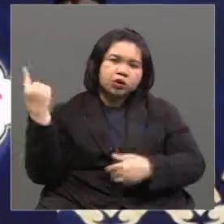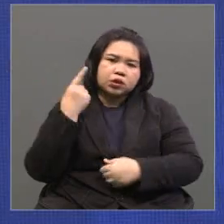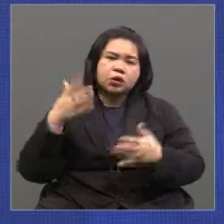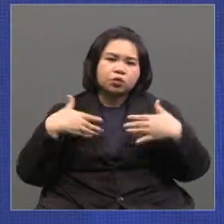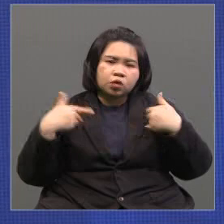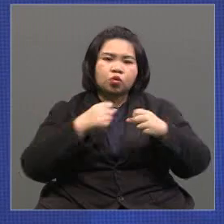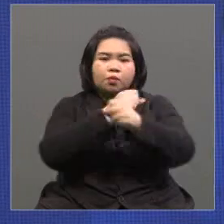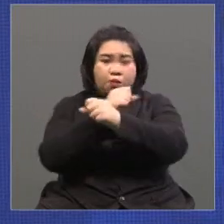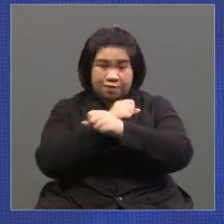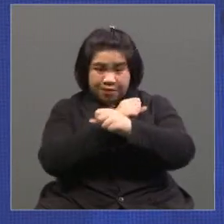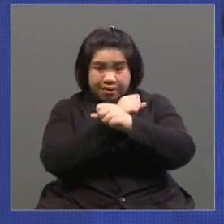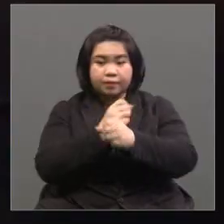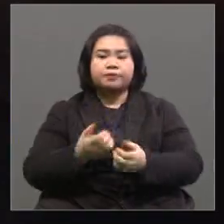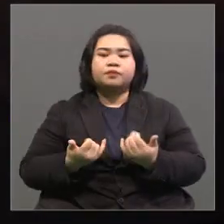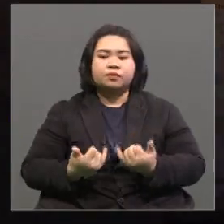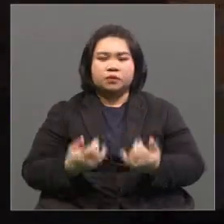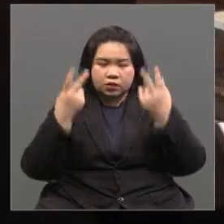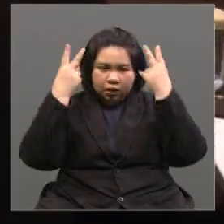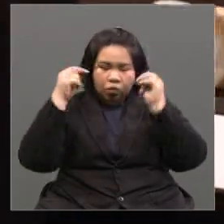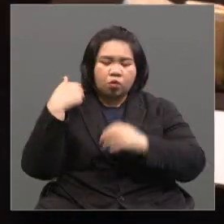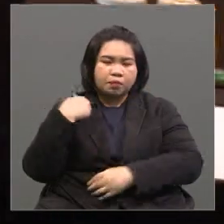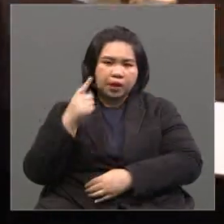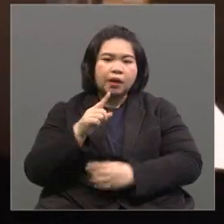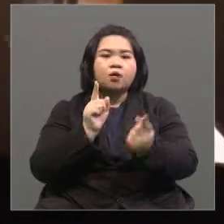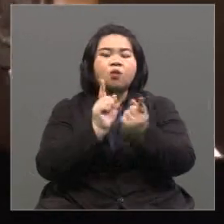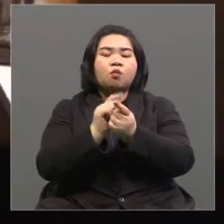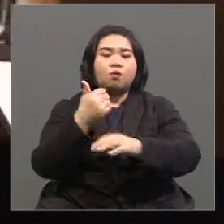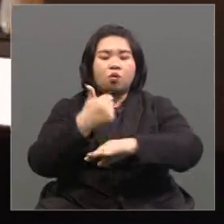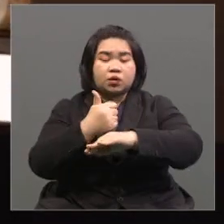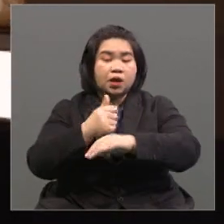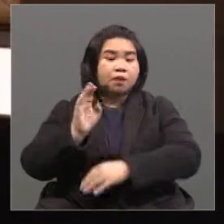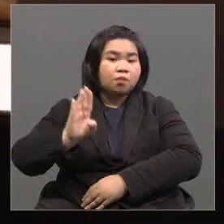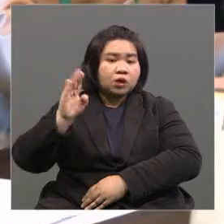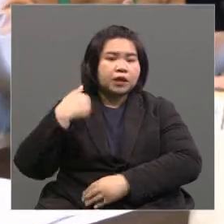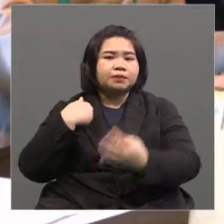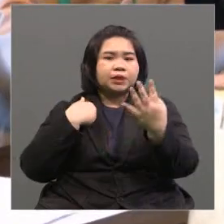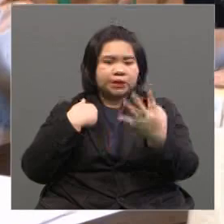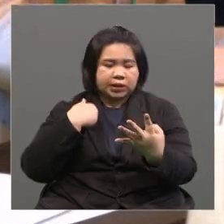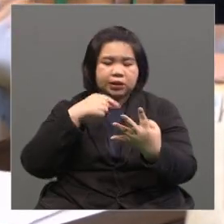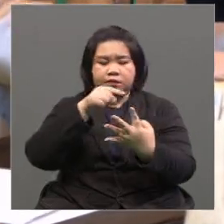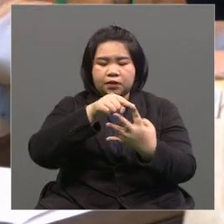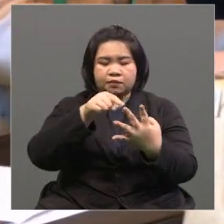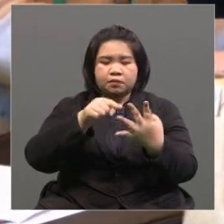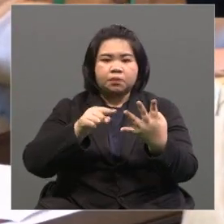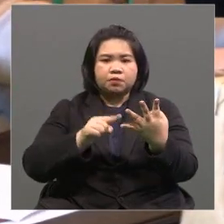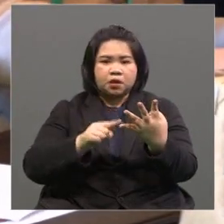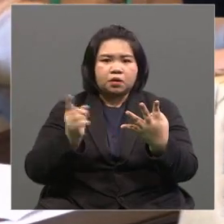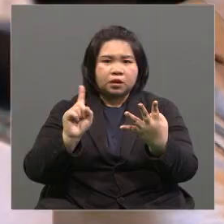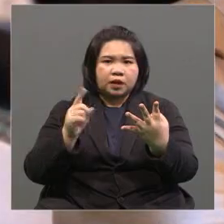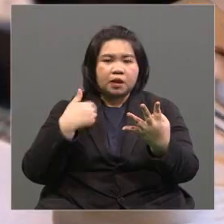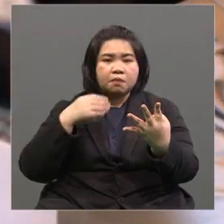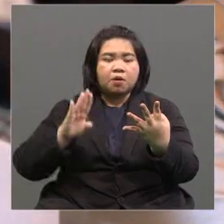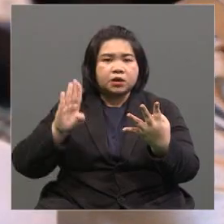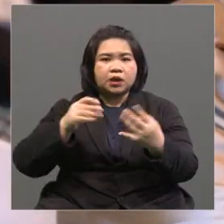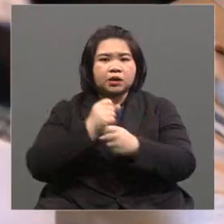ด้วยนอกจากนี้นะครับท่านนายกยังได้พบกับผู้บริหารบริษัทเอกชน 4รายครับได้แก่อ Energyซึ่งเป็นบริษัท